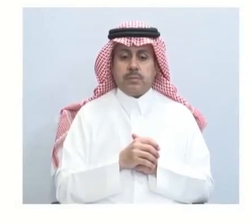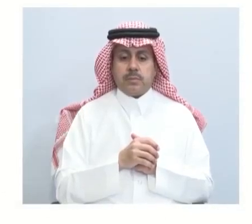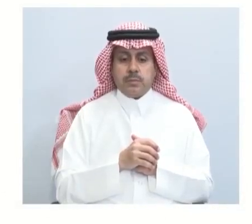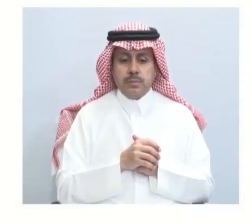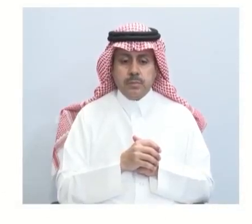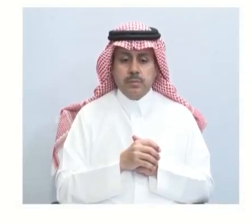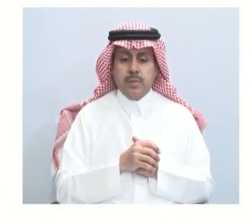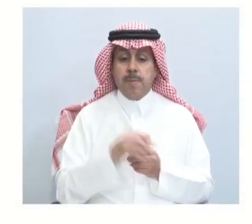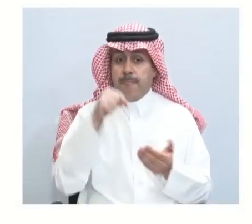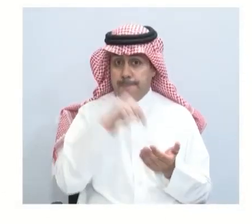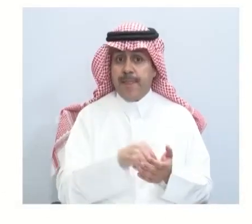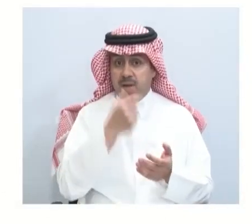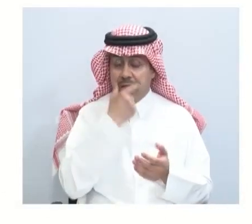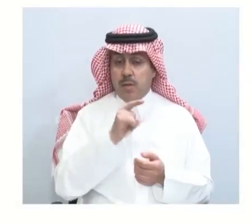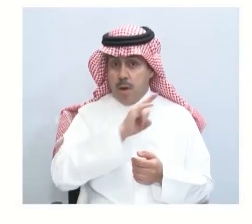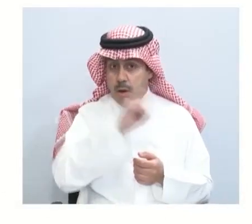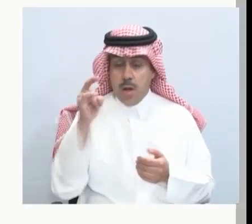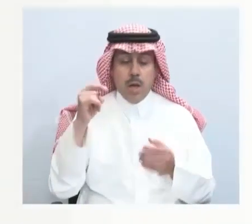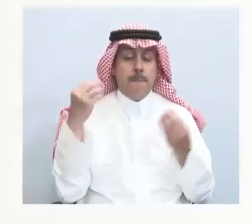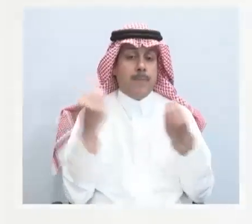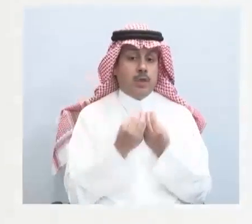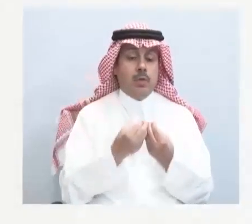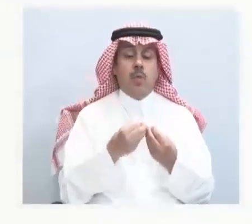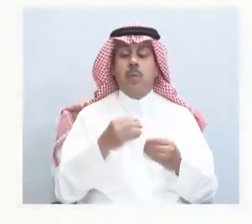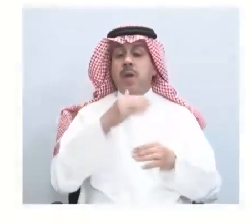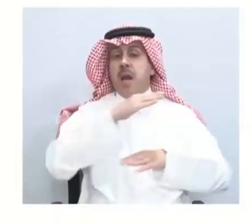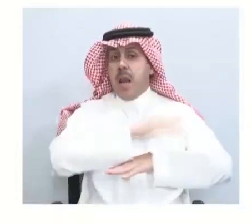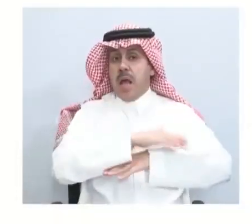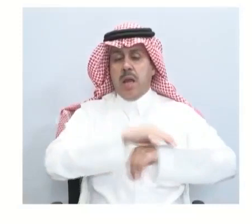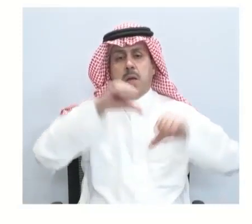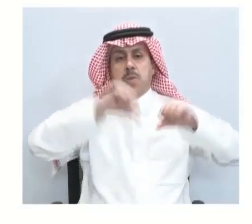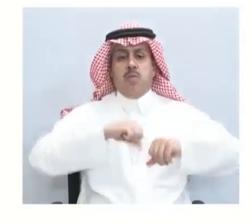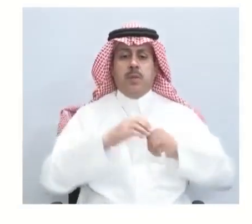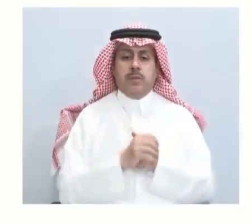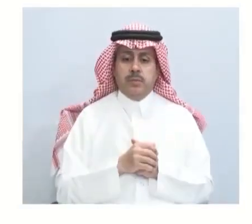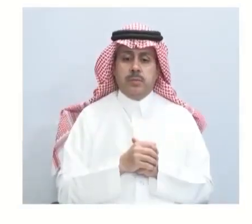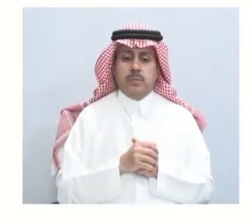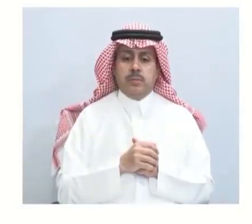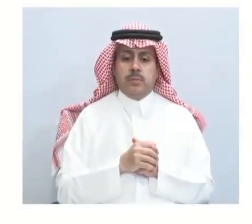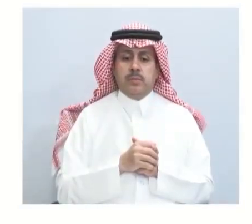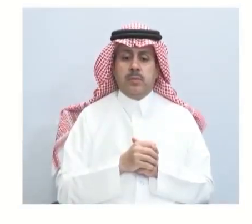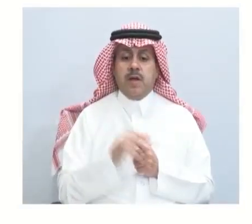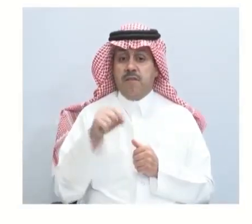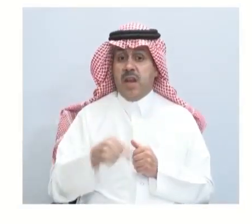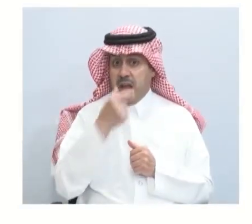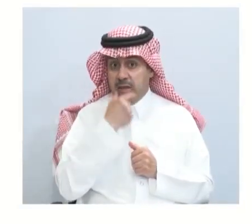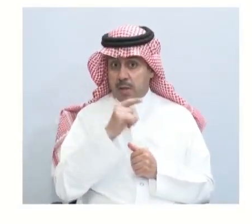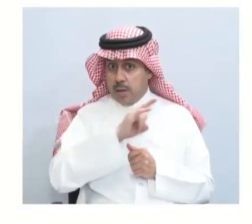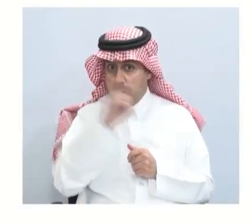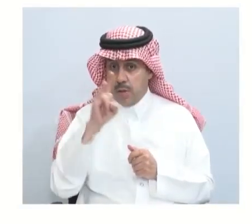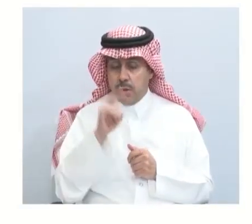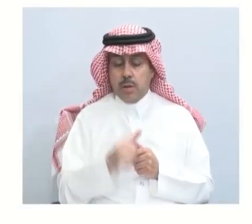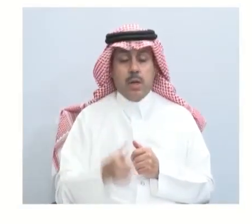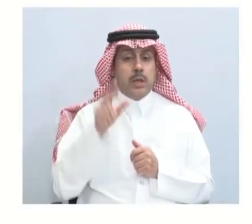كذلكم تضمن الحديث الناهي عن جمله من الاخلاق المذمومه كذلكم تحذير من اتهام